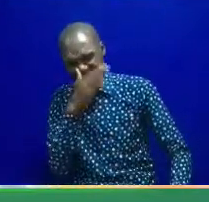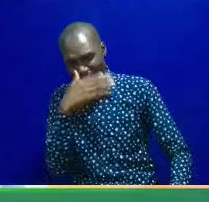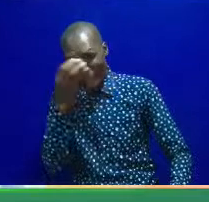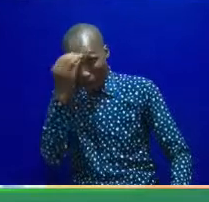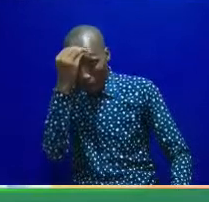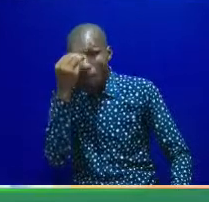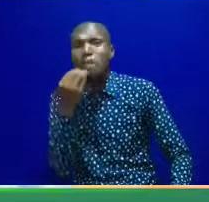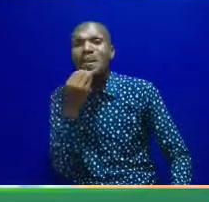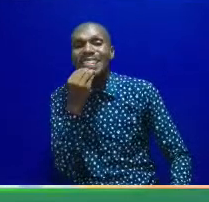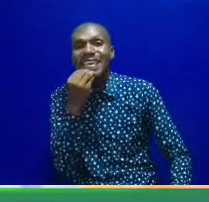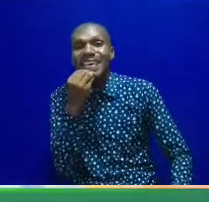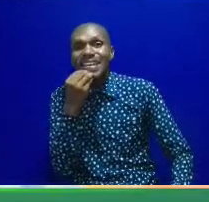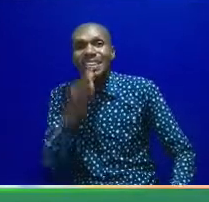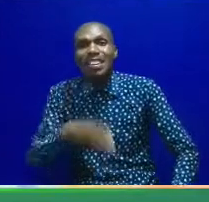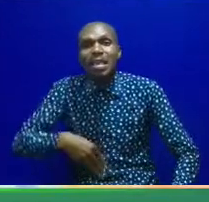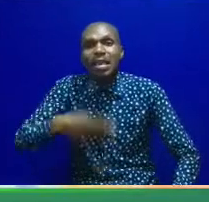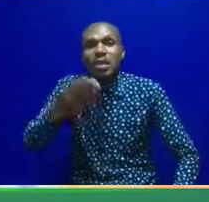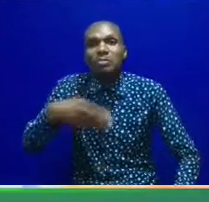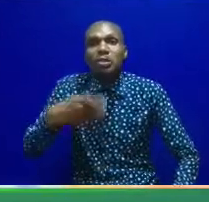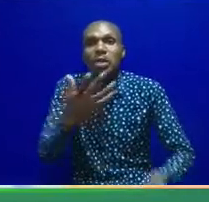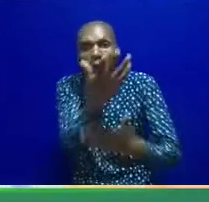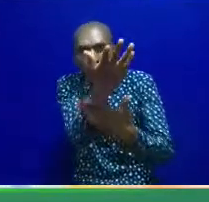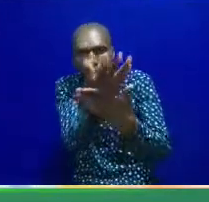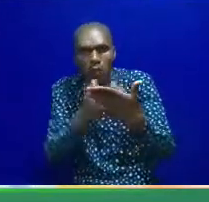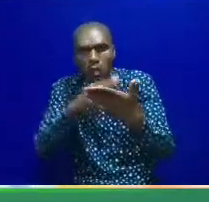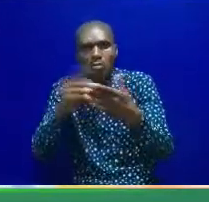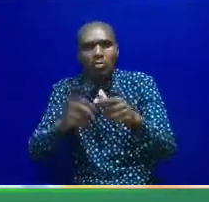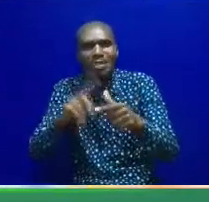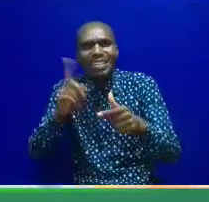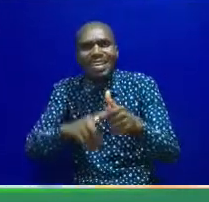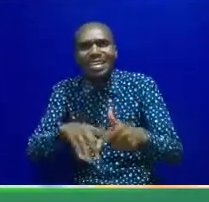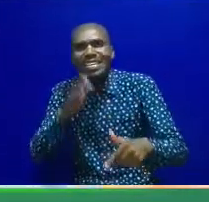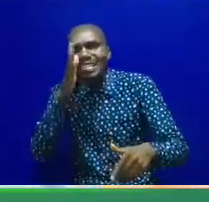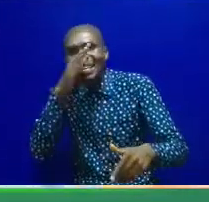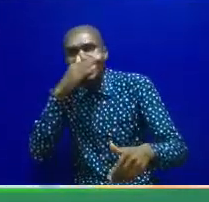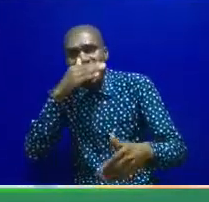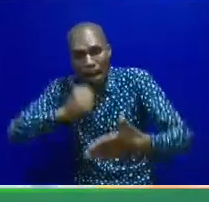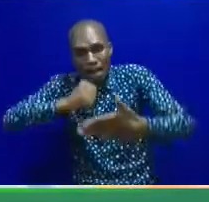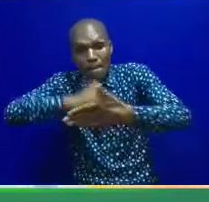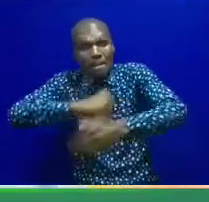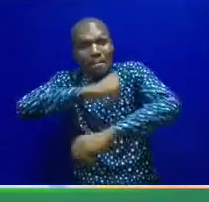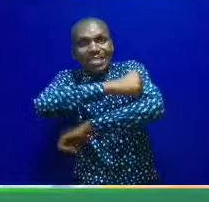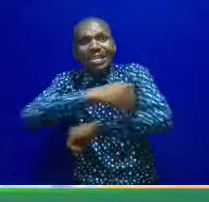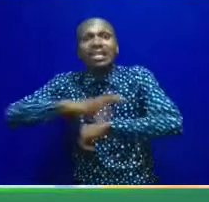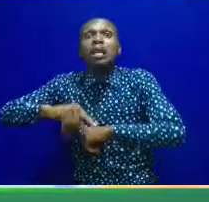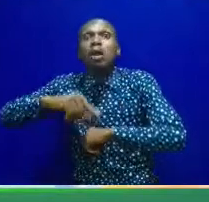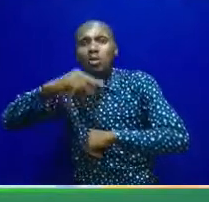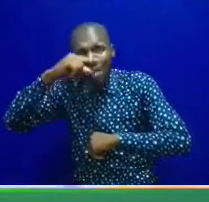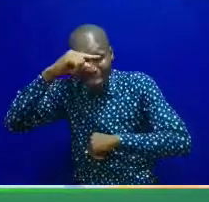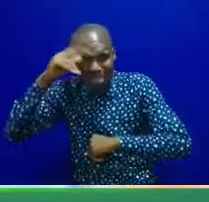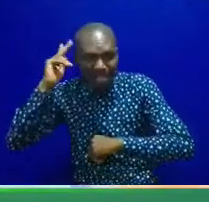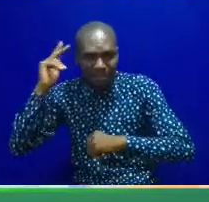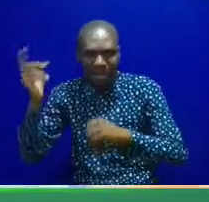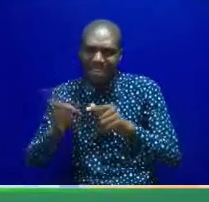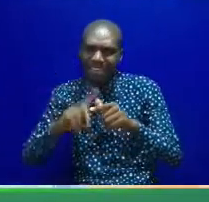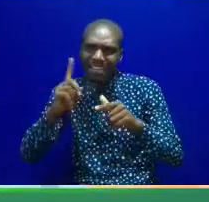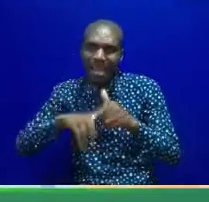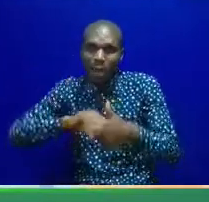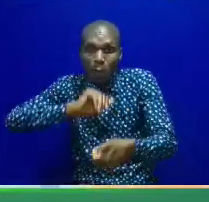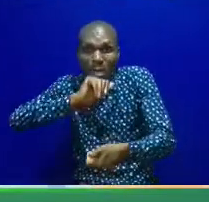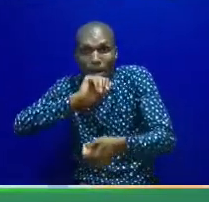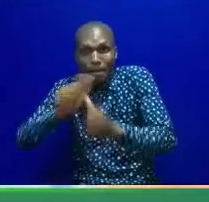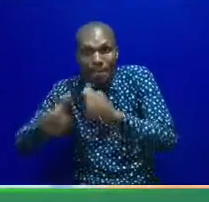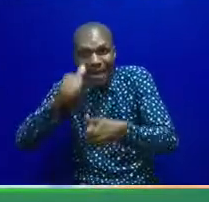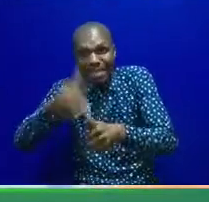ko ni Fomu bagotebane pasari ya Kisii County. Pasari ya Kisii County mbono twaete